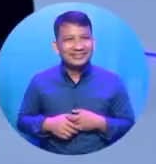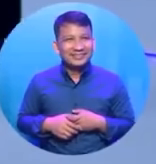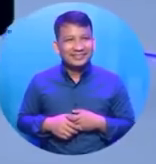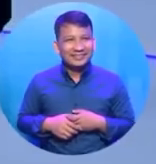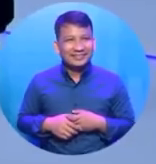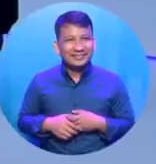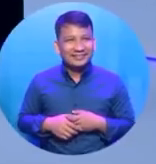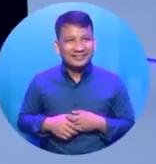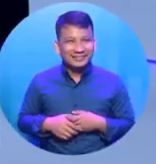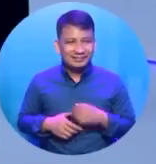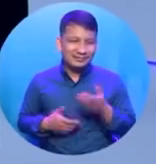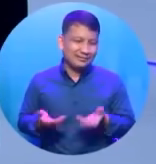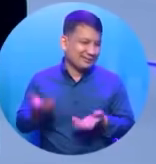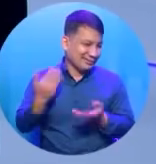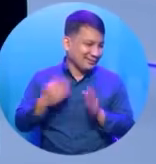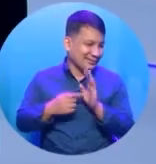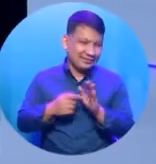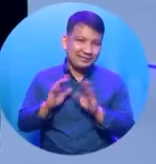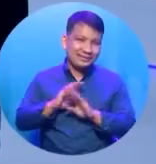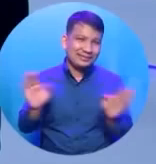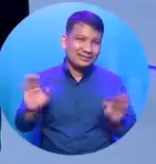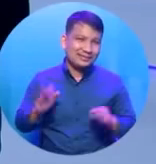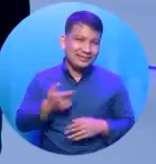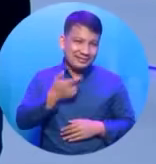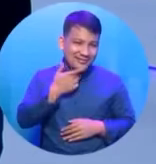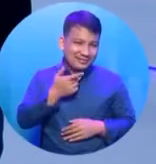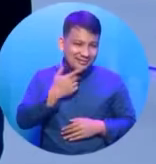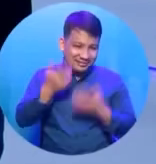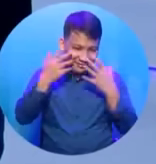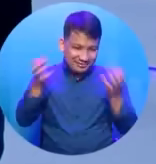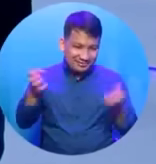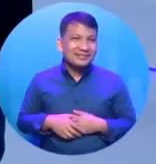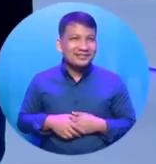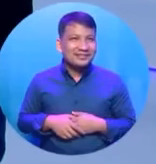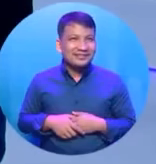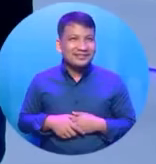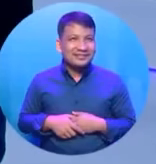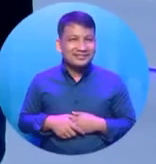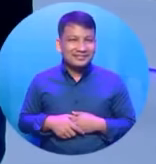Pinsan ako, sit up ako, ano man. Ate, huwag mo akong tinatawanan. Naiinis na ako.